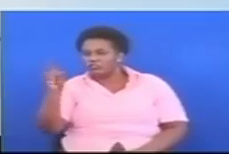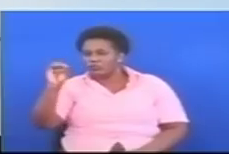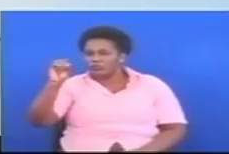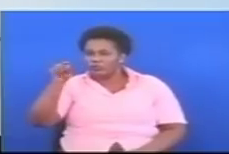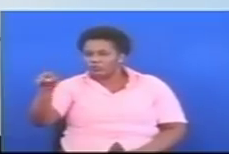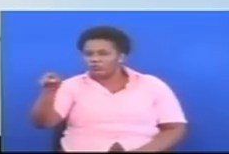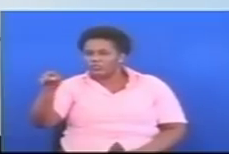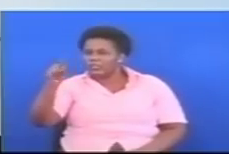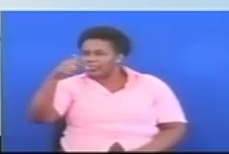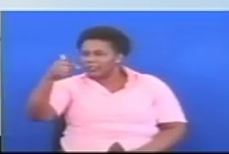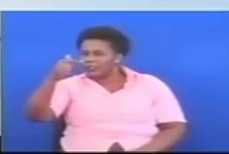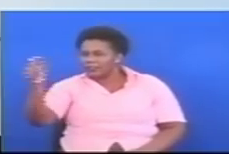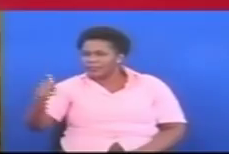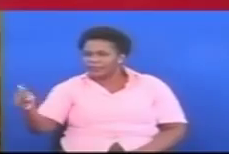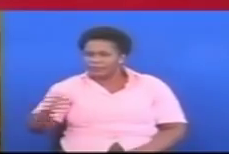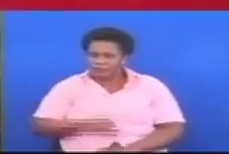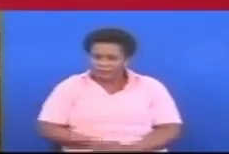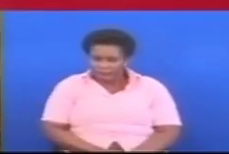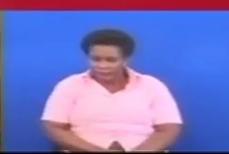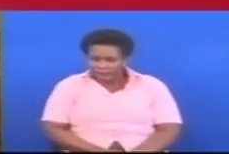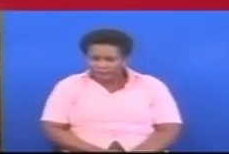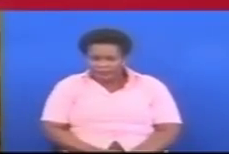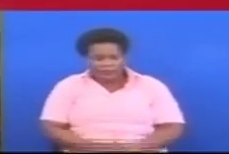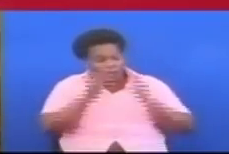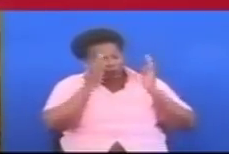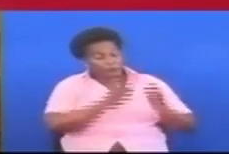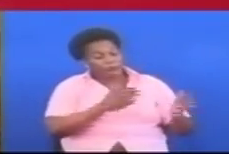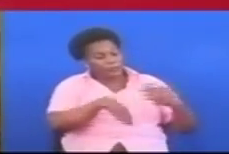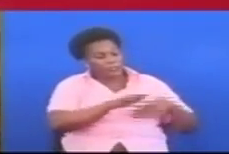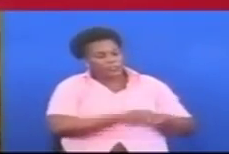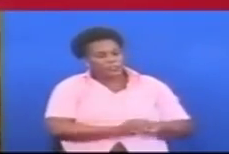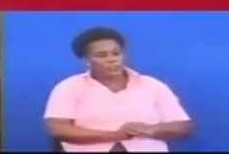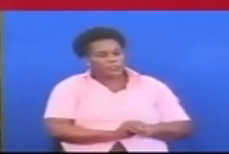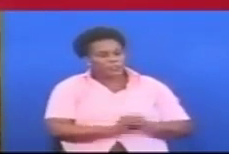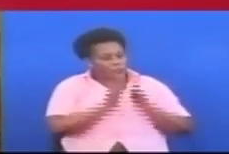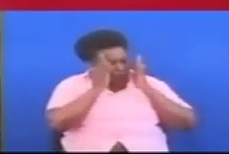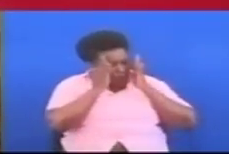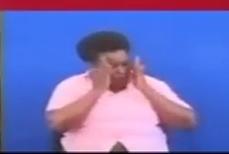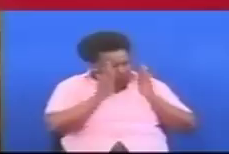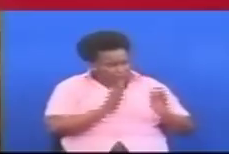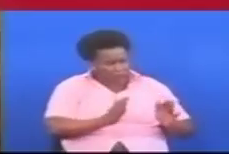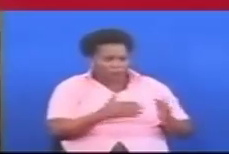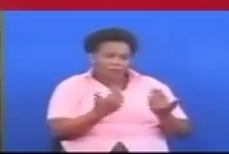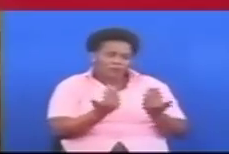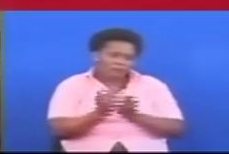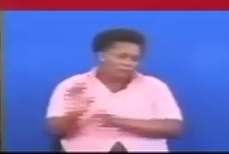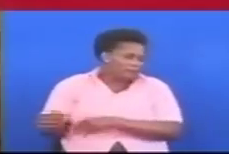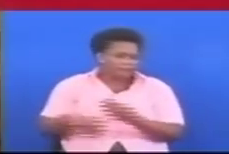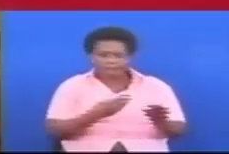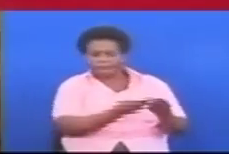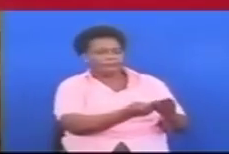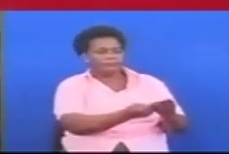www.maji.go.tz. Mheshimiwa Mwenyekiti, kwa heshima na unyenyekevu mkubwa, sasa naomba kutoa hoja.